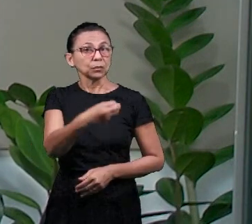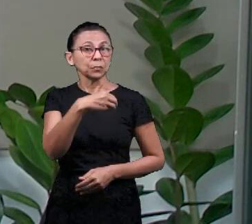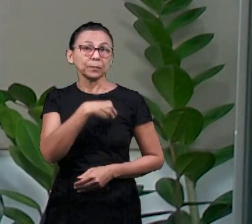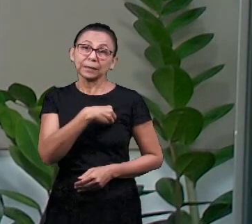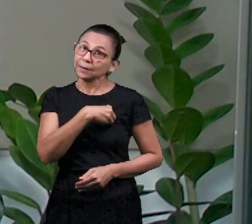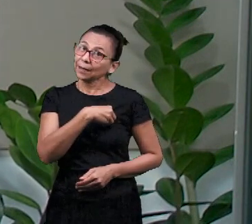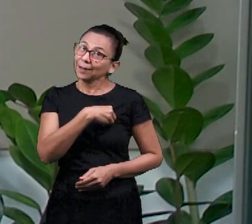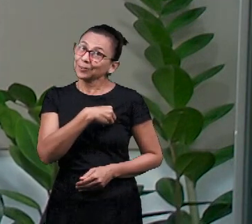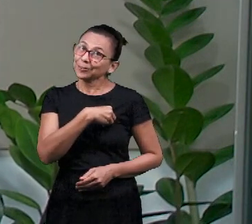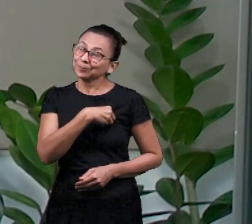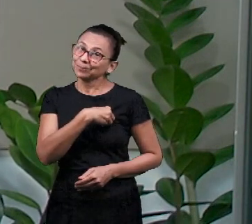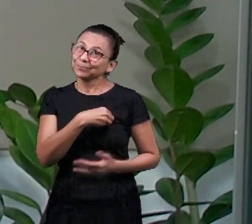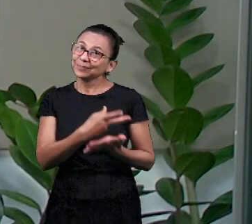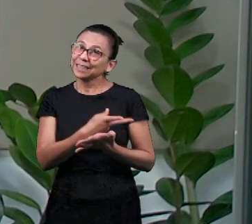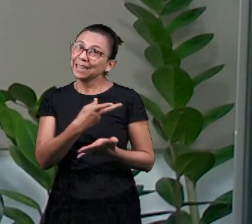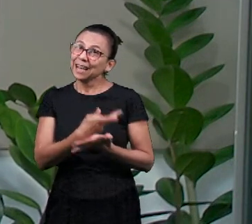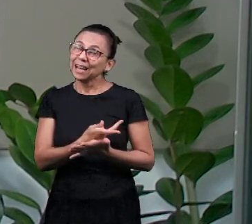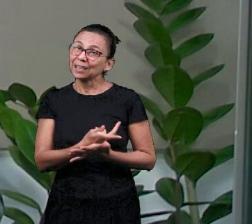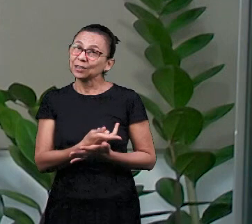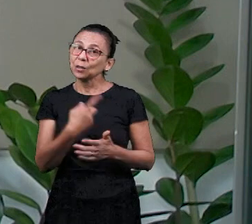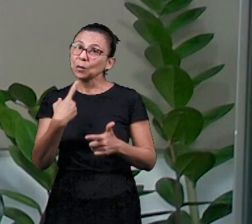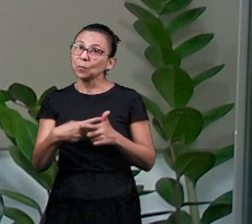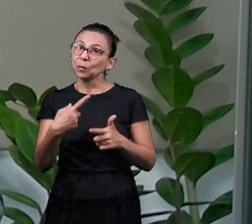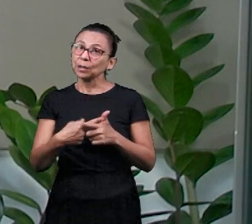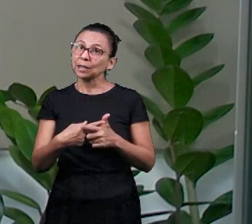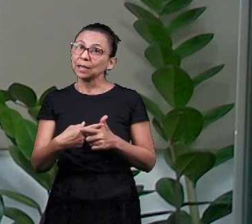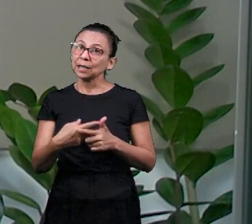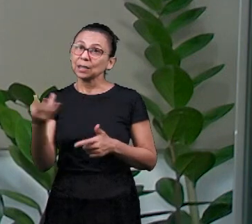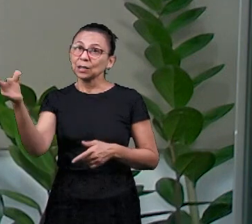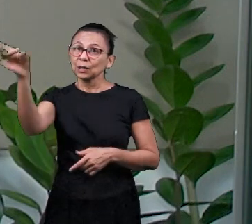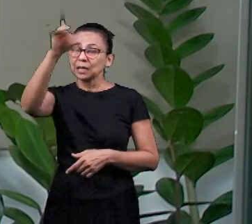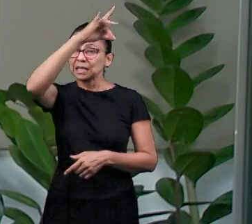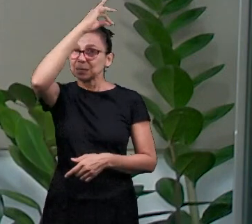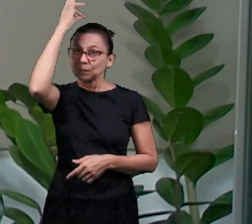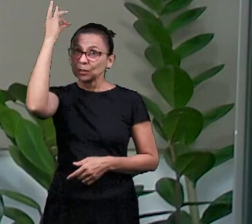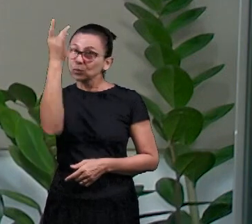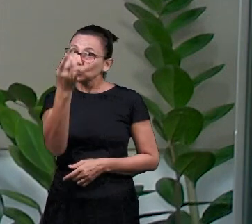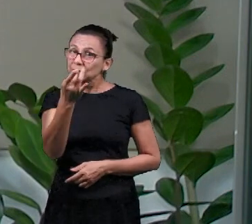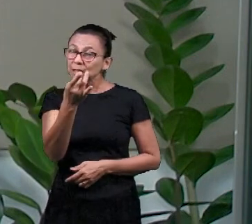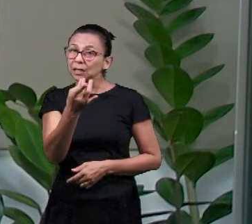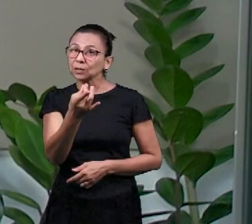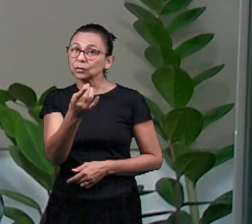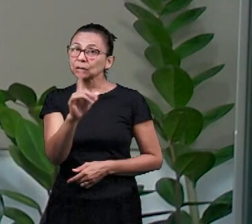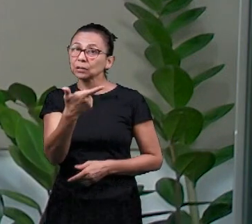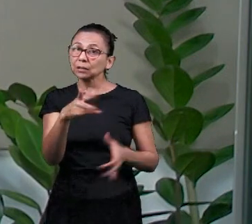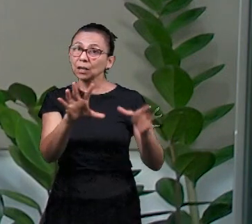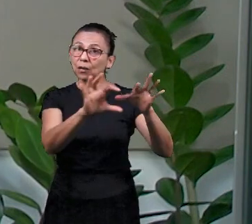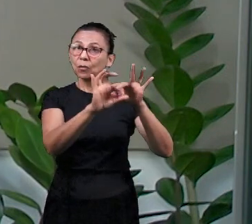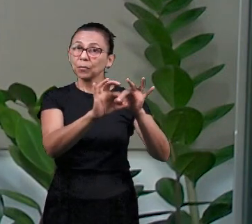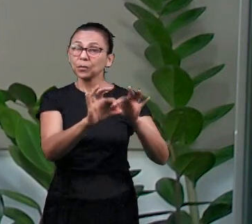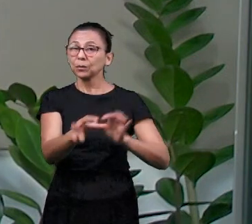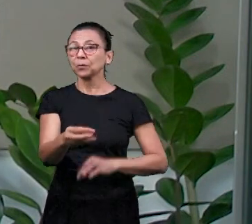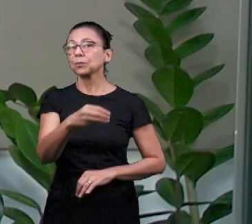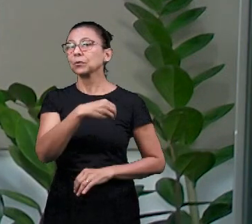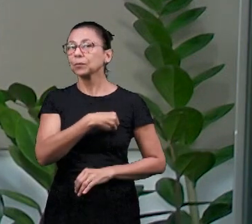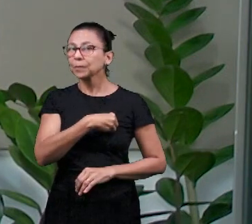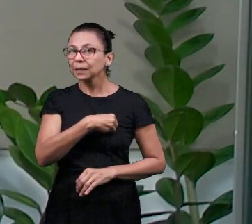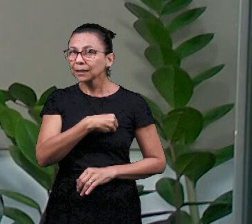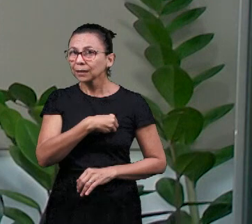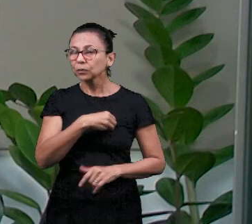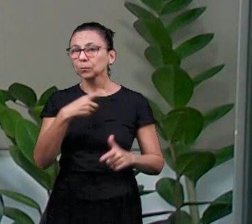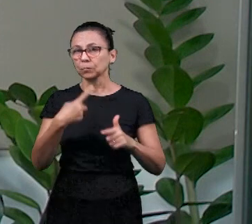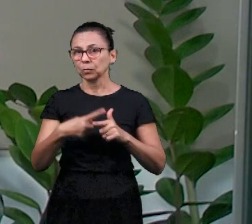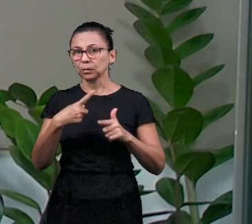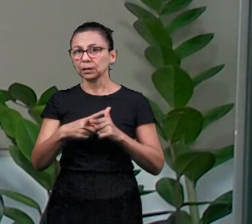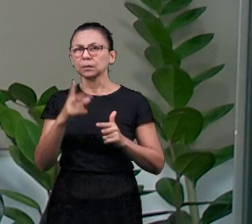que le péché entre dans un culte ou dans une cérémonie qui parle de la vie éternelle, qui est faite pour